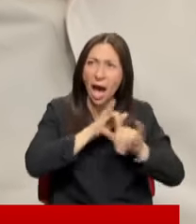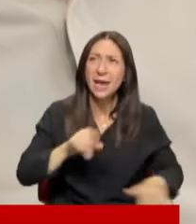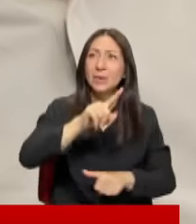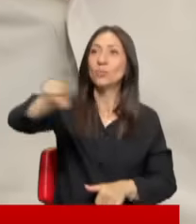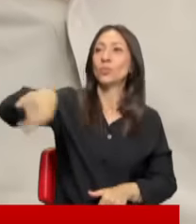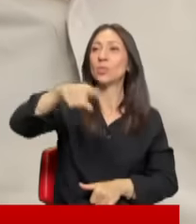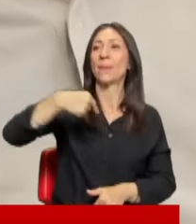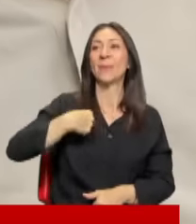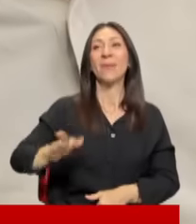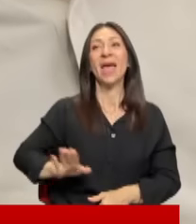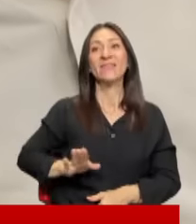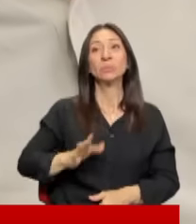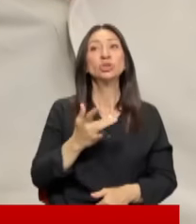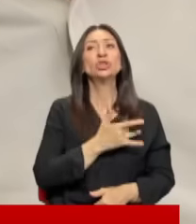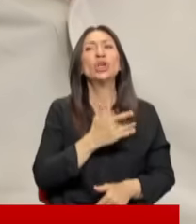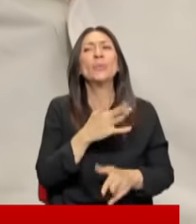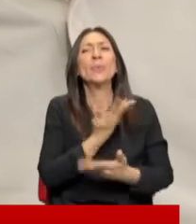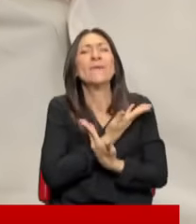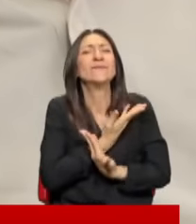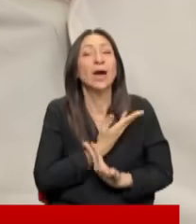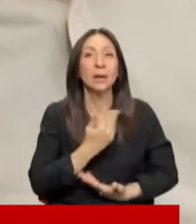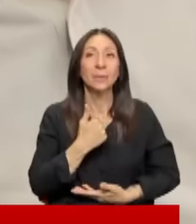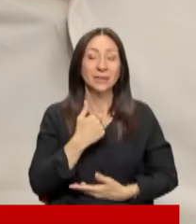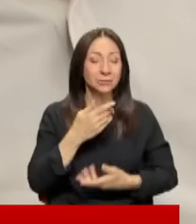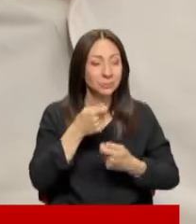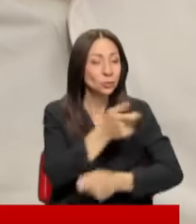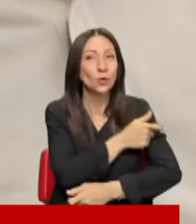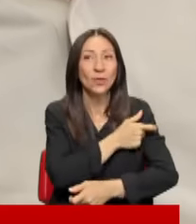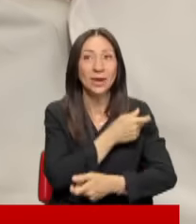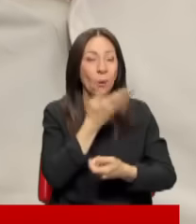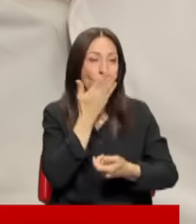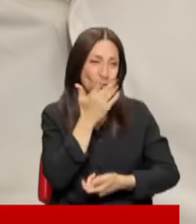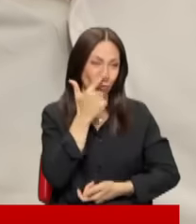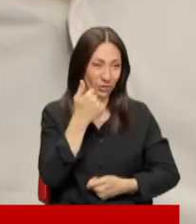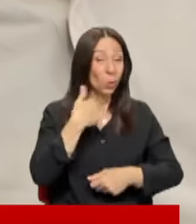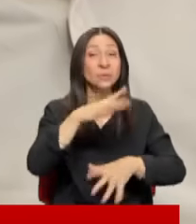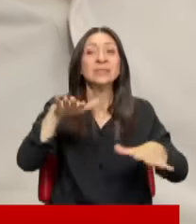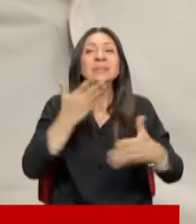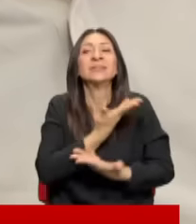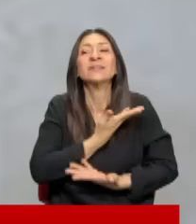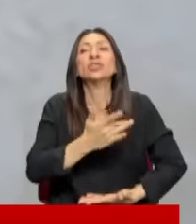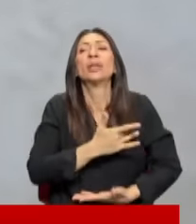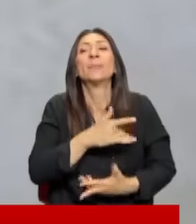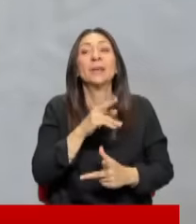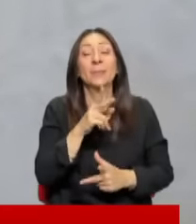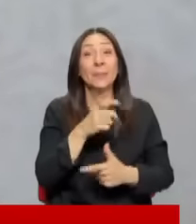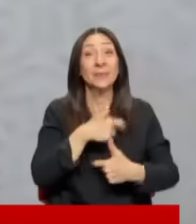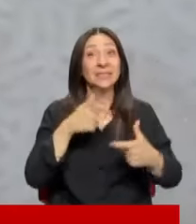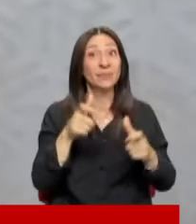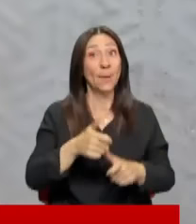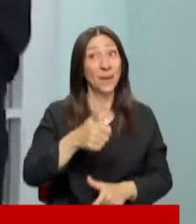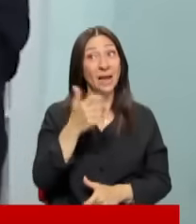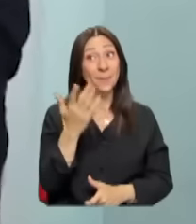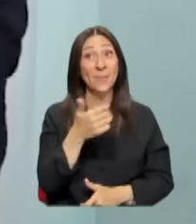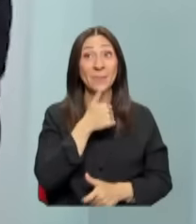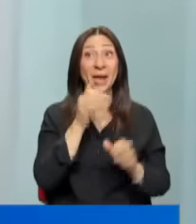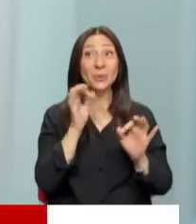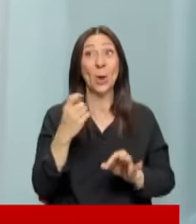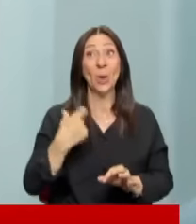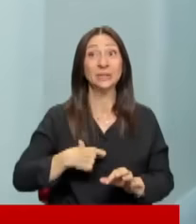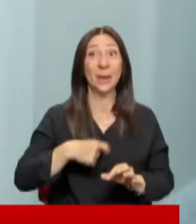evladımsa, canım gibi seviyorsam ben de yetiştirme yurdun çocuklarının hepsini canım gibi severim. Milli Savunma Bakanlığı ise Babalar